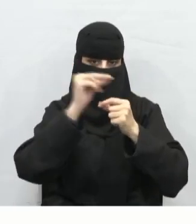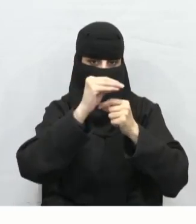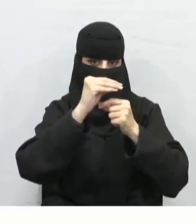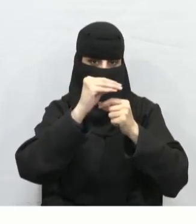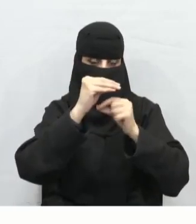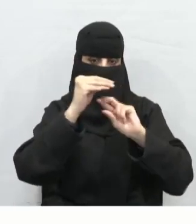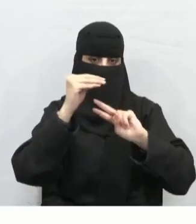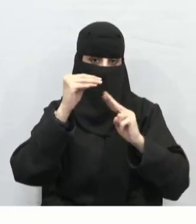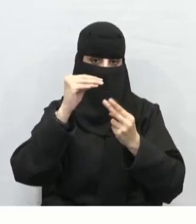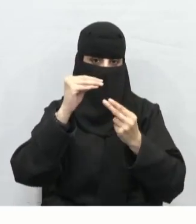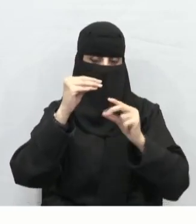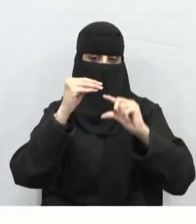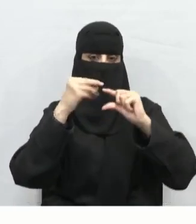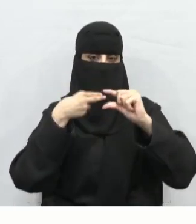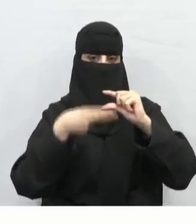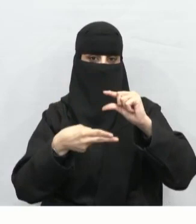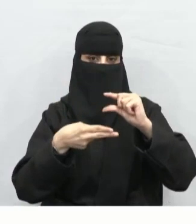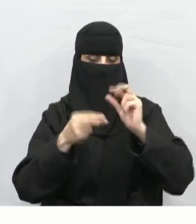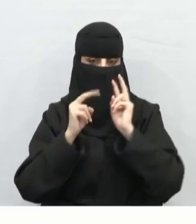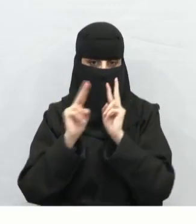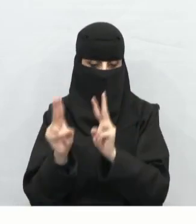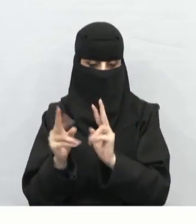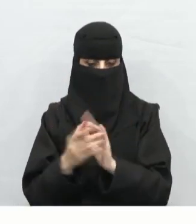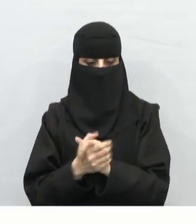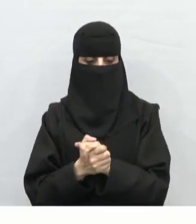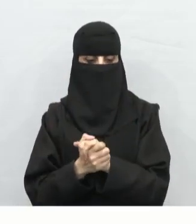لكن بتنوين الضم